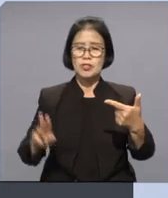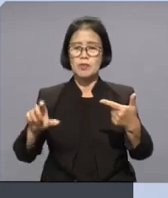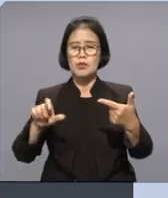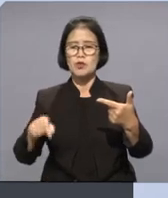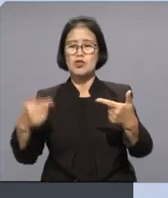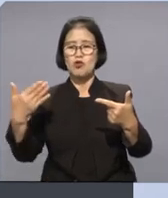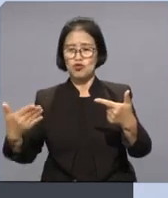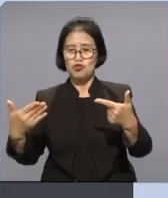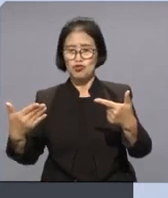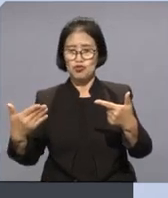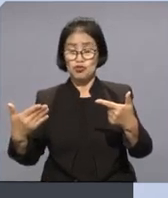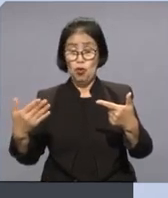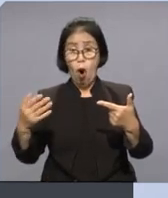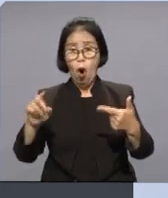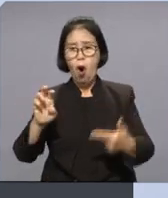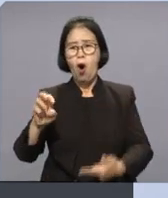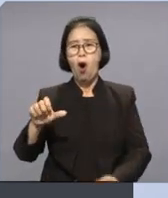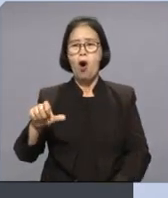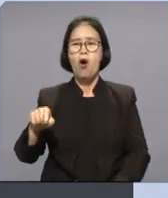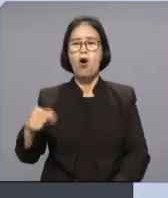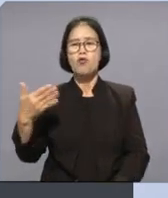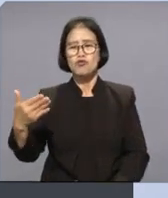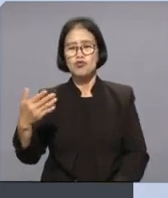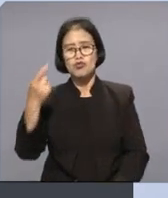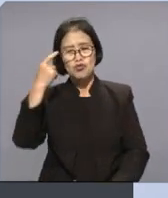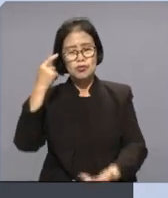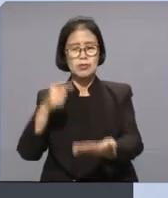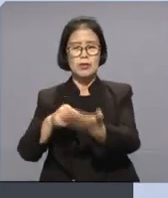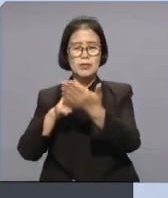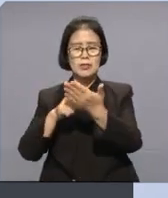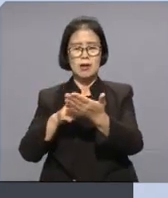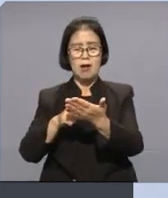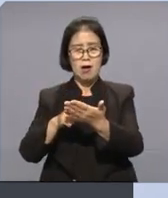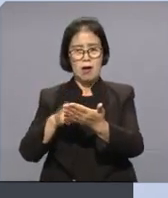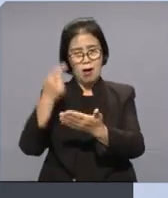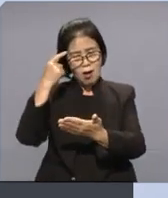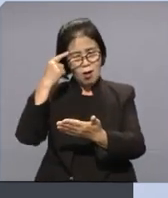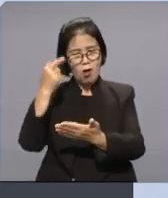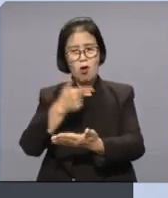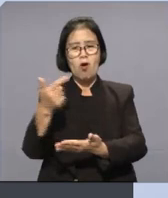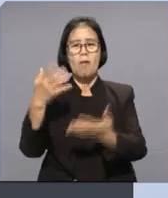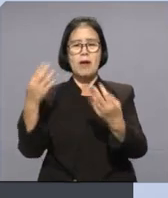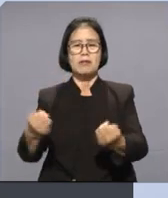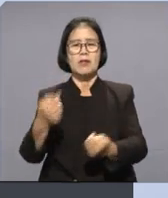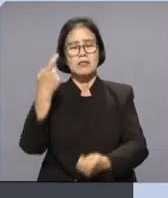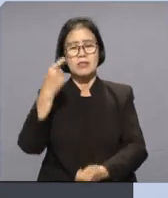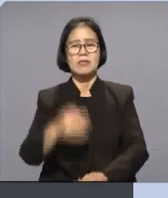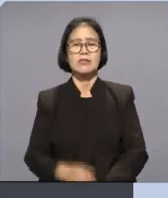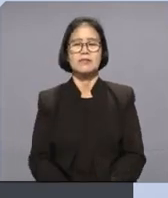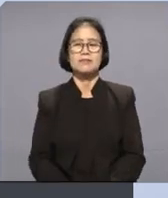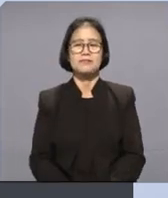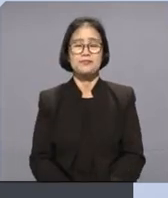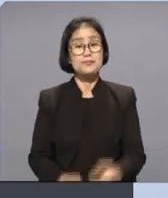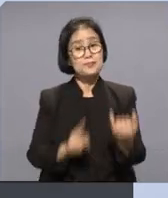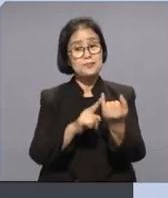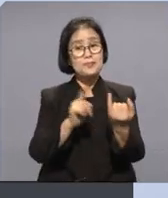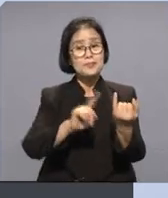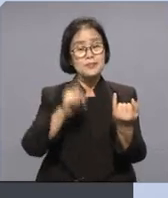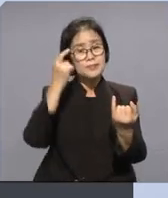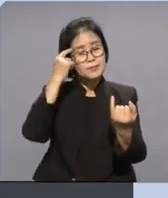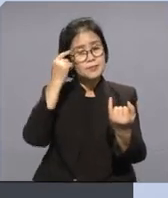35.9나 나왔다라는 거에 좀 포인트를 맞추는 분들이 꽤 있으신 것 같아요. 송 교수님은 어떻게 보셨습니까?